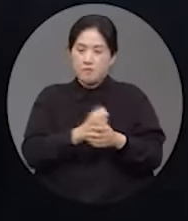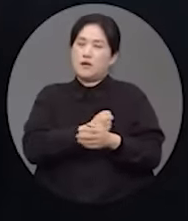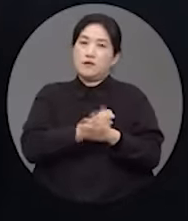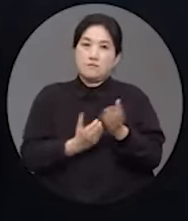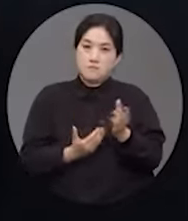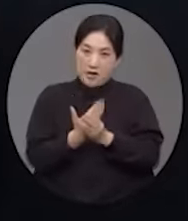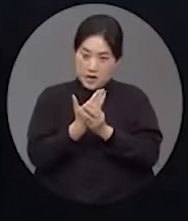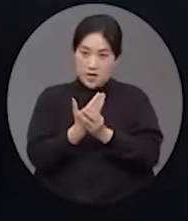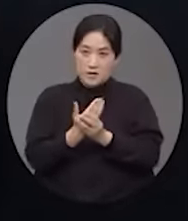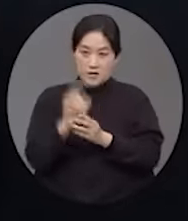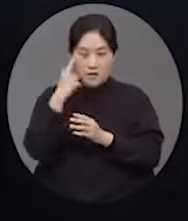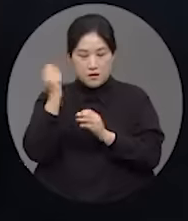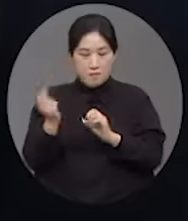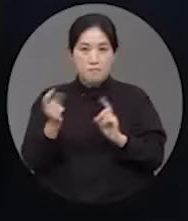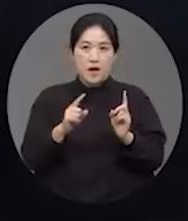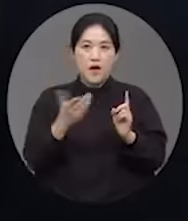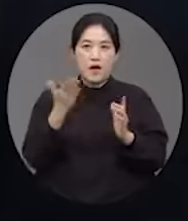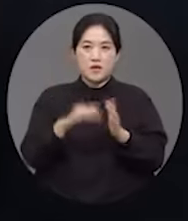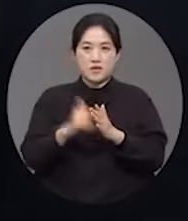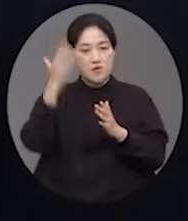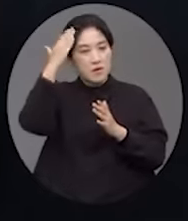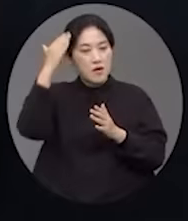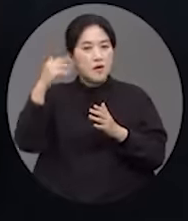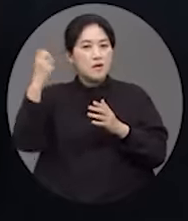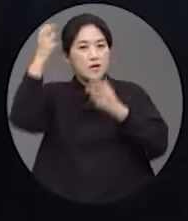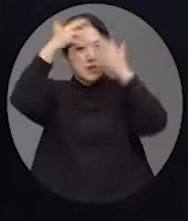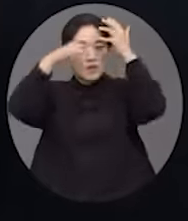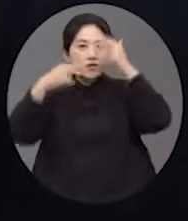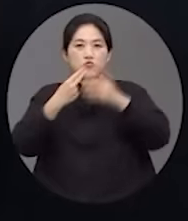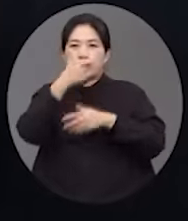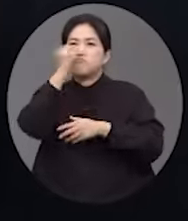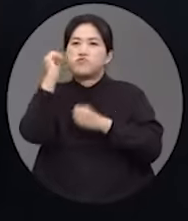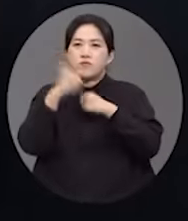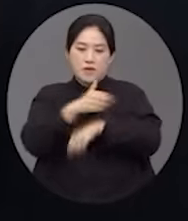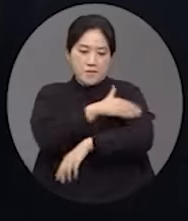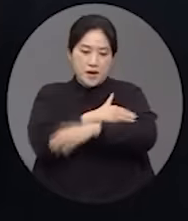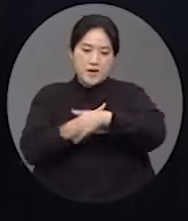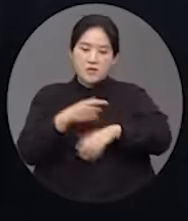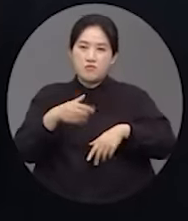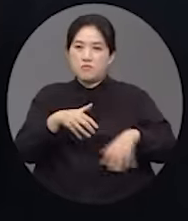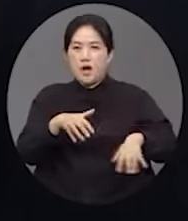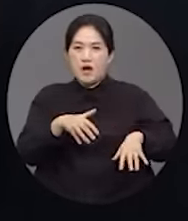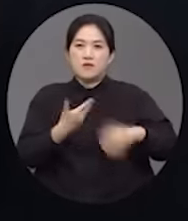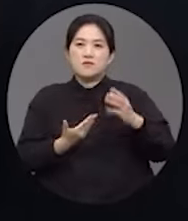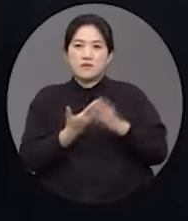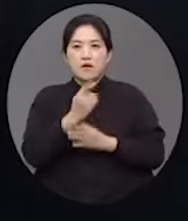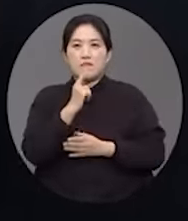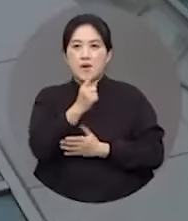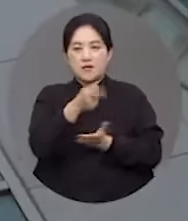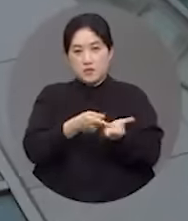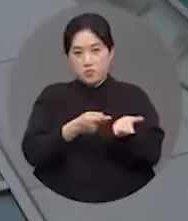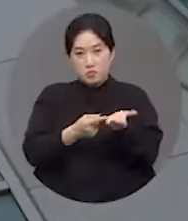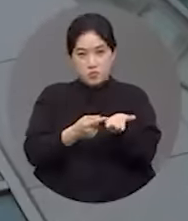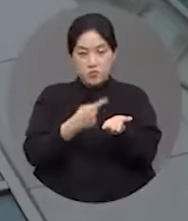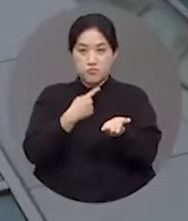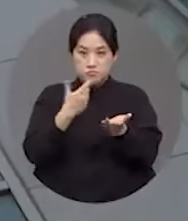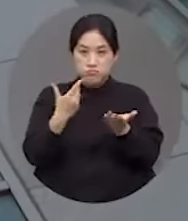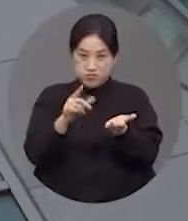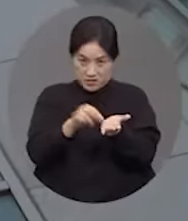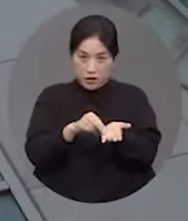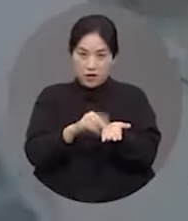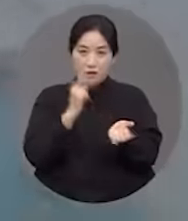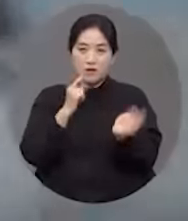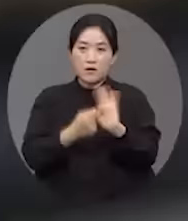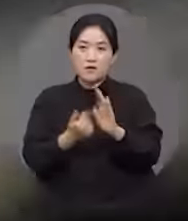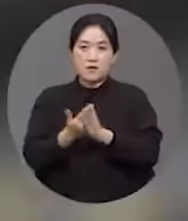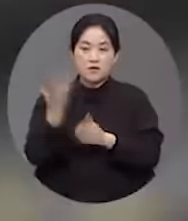왔고 의식은 회복됐지만 뇌의 산소가 부족해져 팔다리가 일부 마비되는 사고가 있었다고 진술한 겁니다. 이